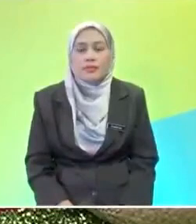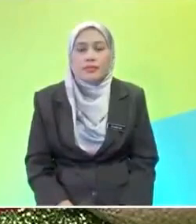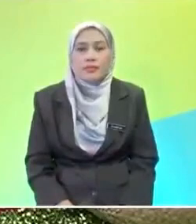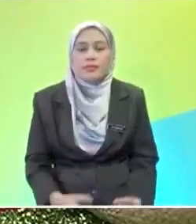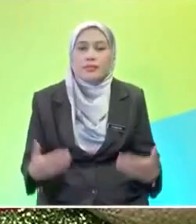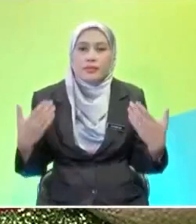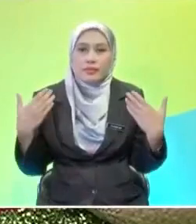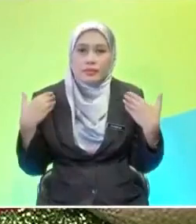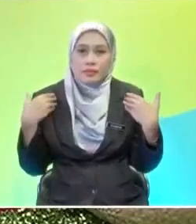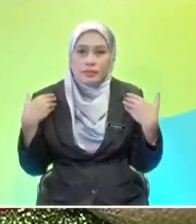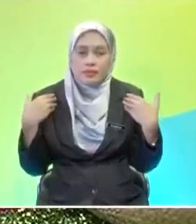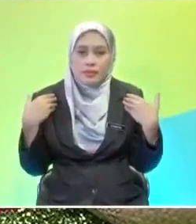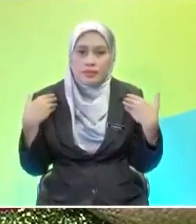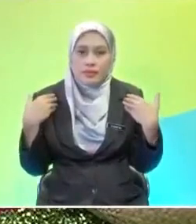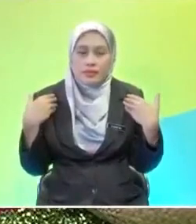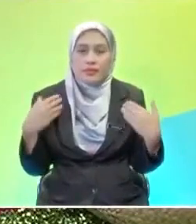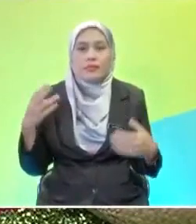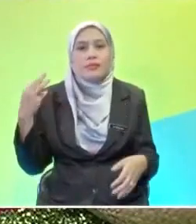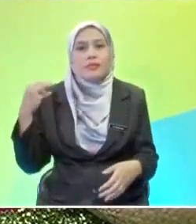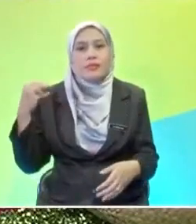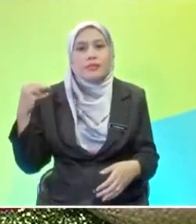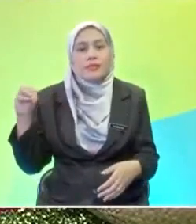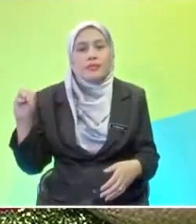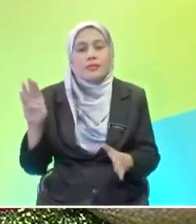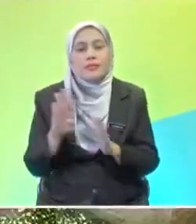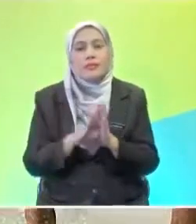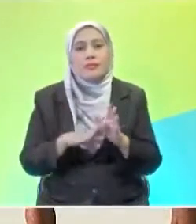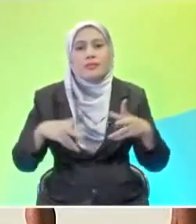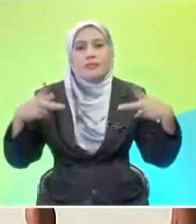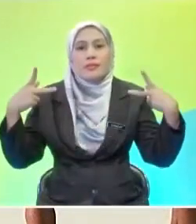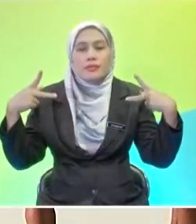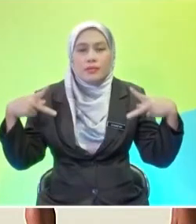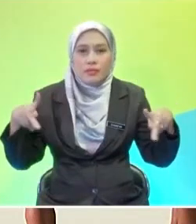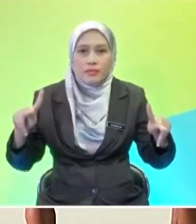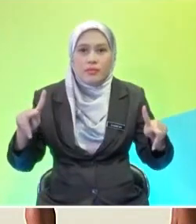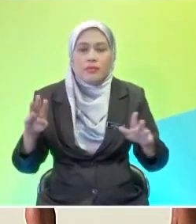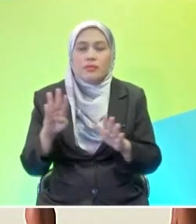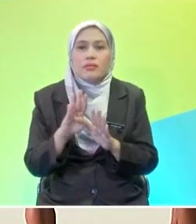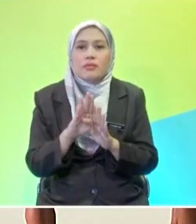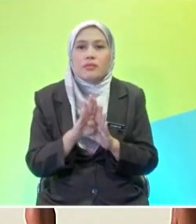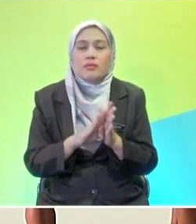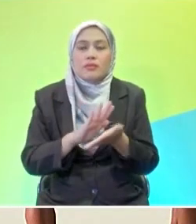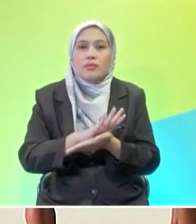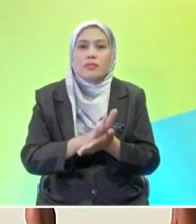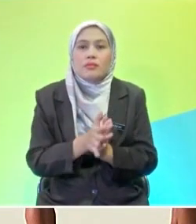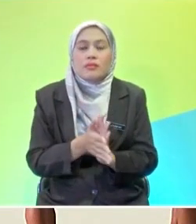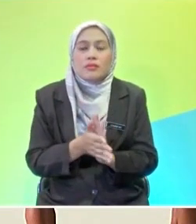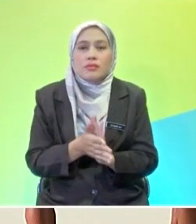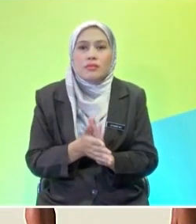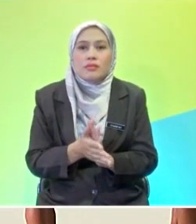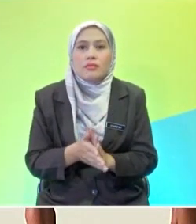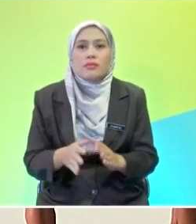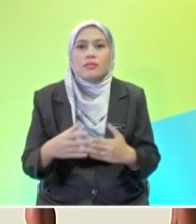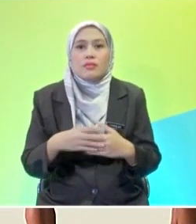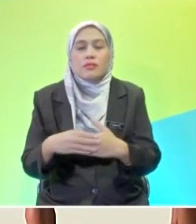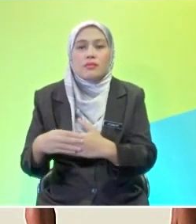Ada antara mereka yang berpeluang menjadi pemandu pelancong. Ada maklumat tak, murid-murid?